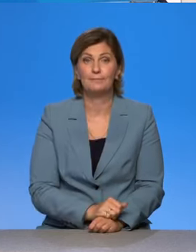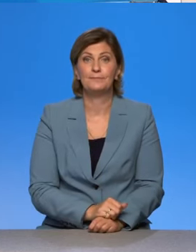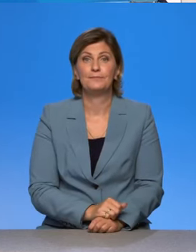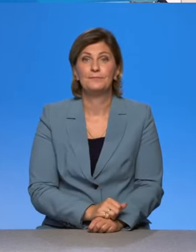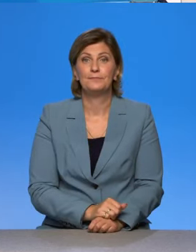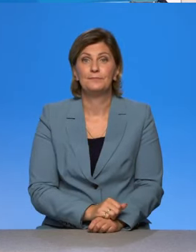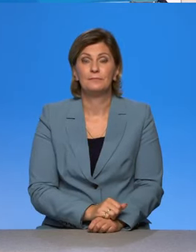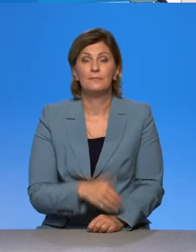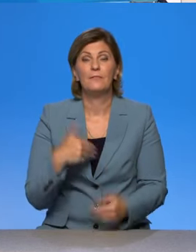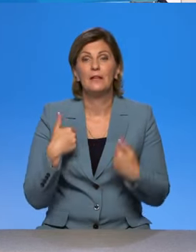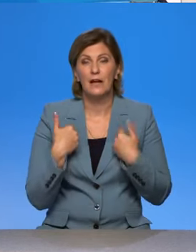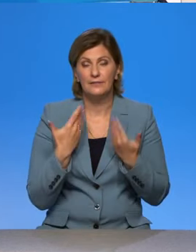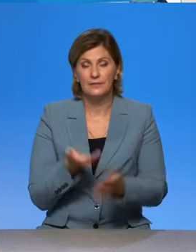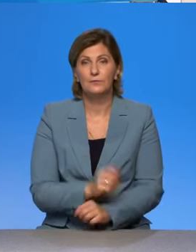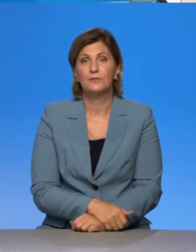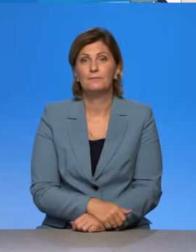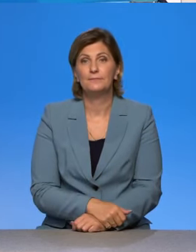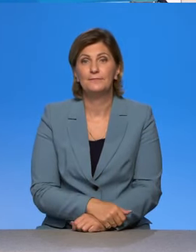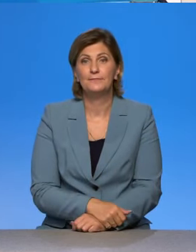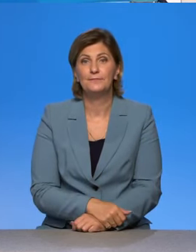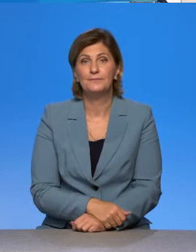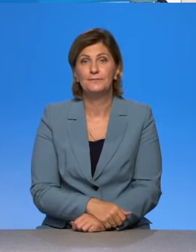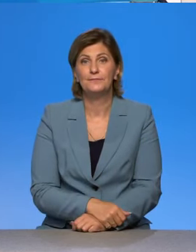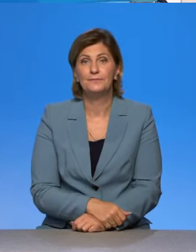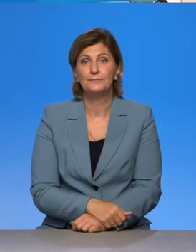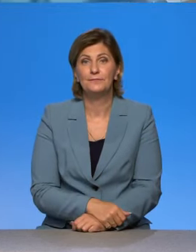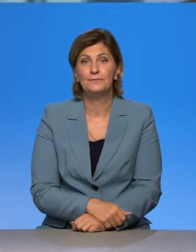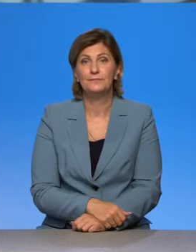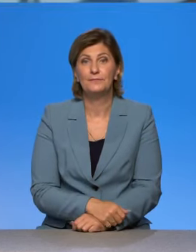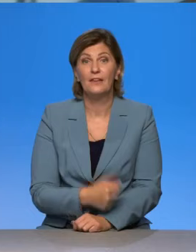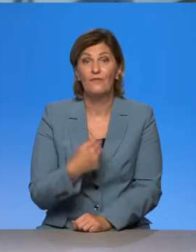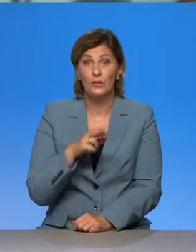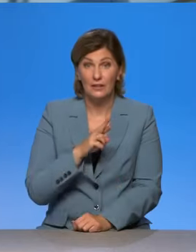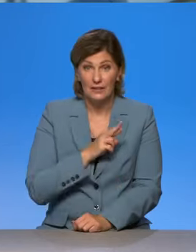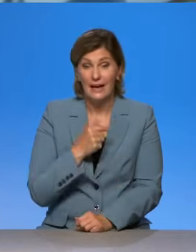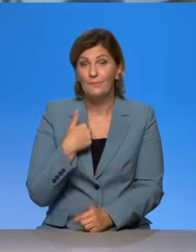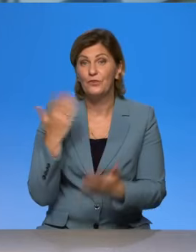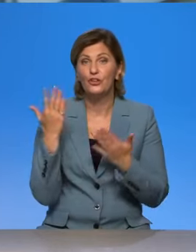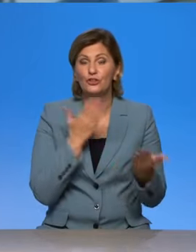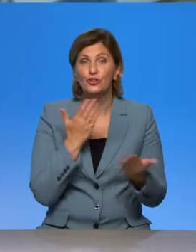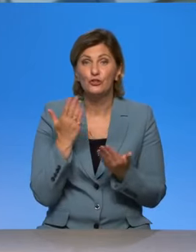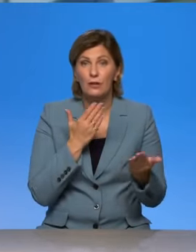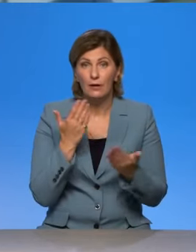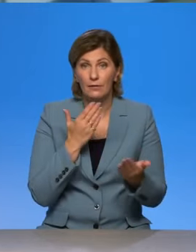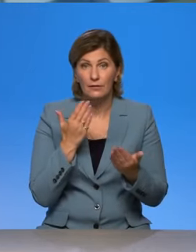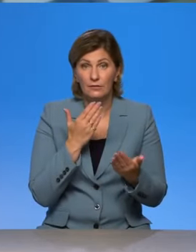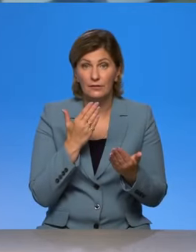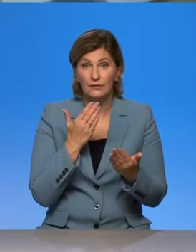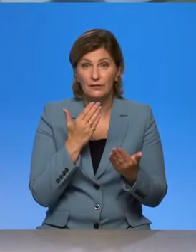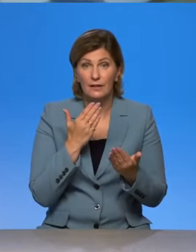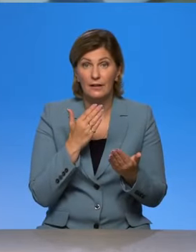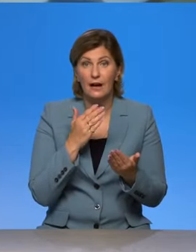Анна. Алло, здравствуйте. Здравствуйте. Да, слушаем вас. Вот я как раз-таки читаю в бегущей